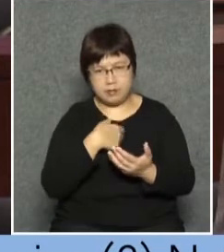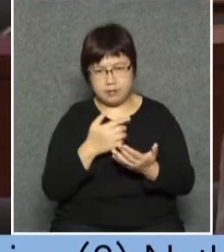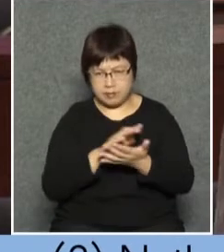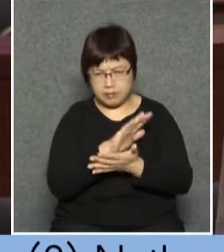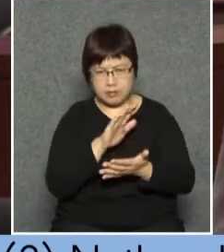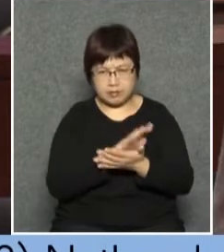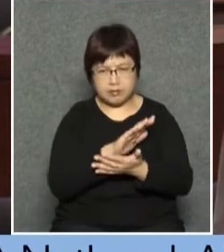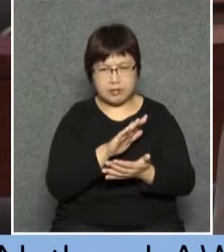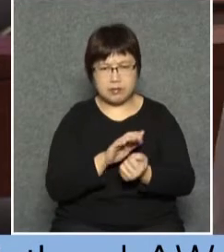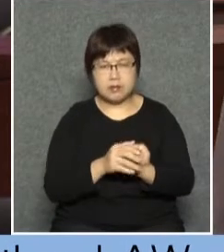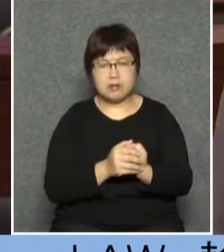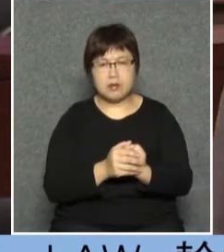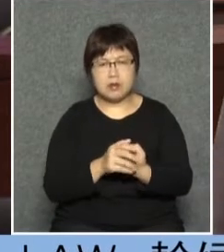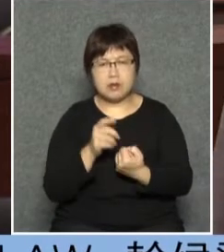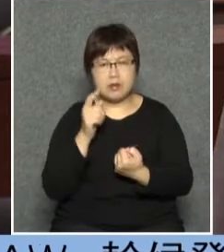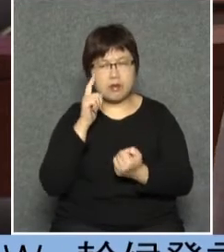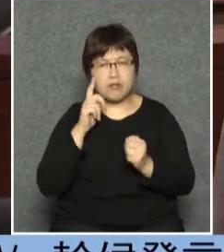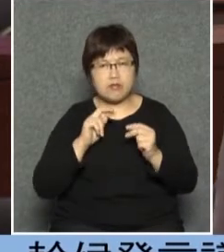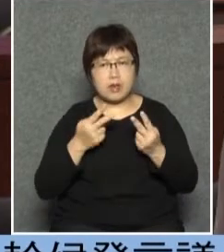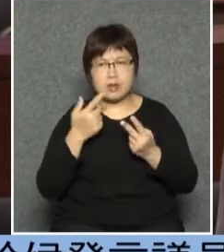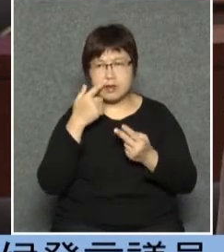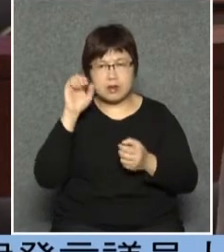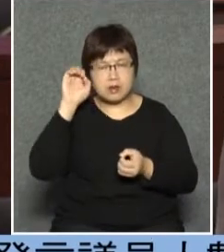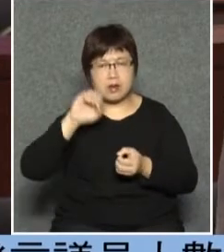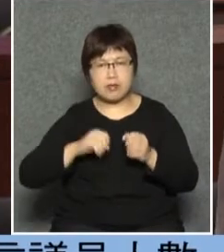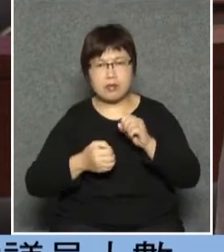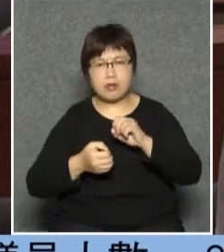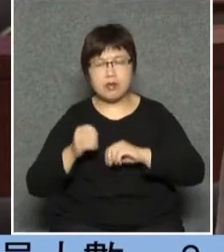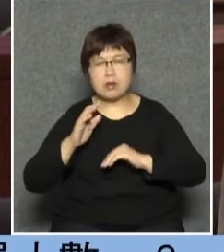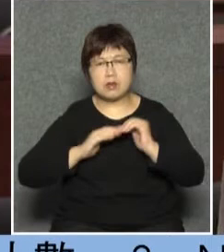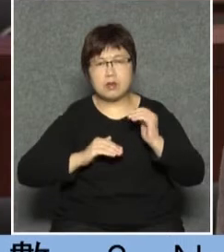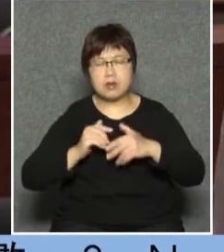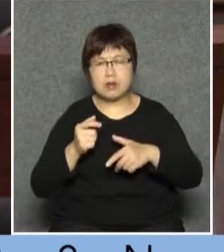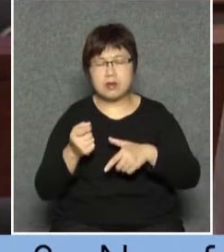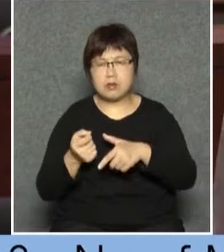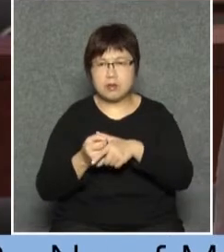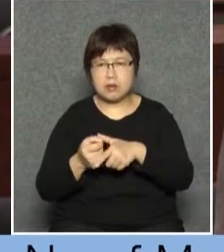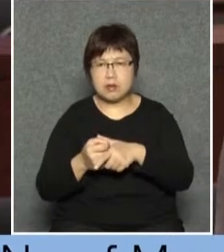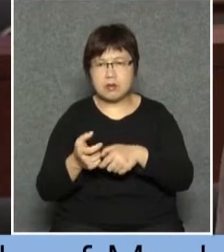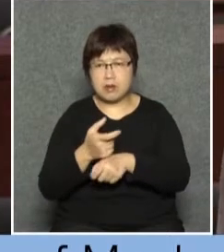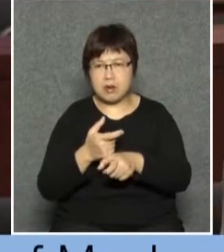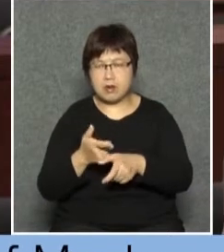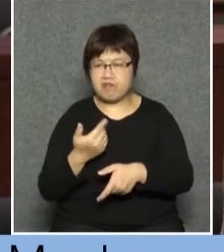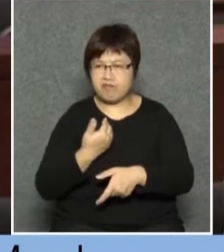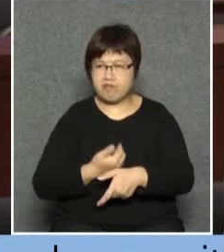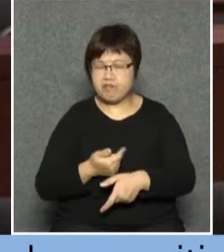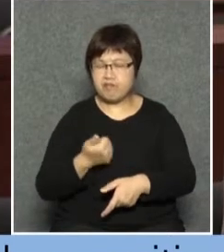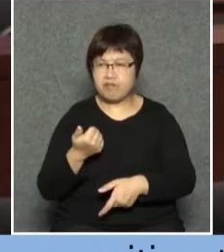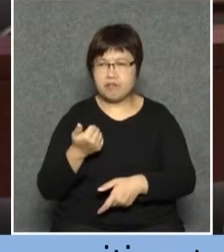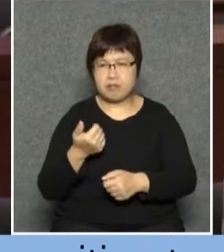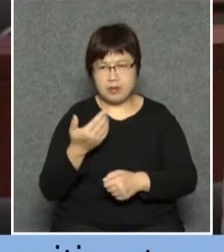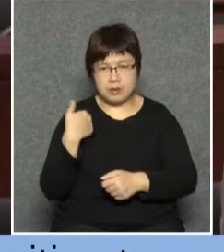就一直想發展創新科技產業的誠意呢，我不懷疑。從董建